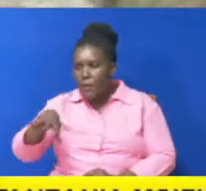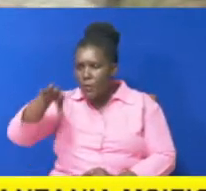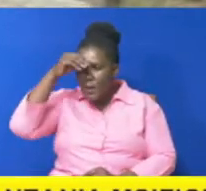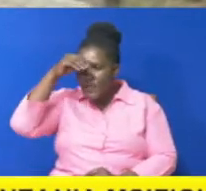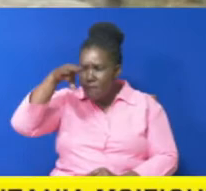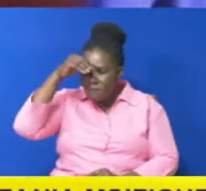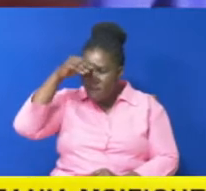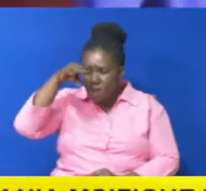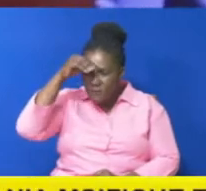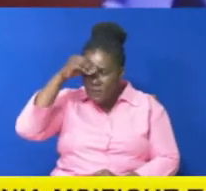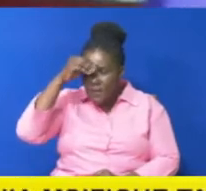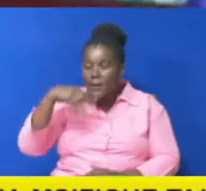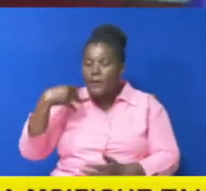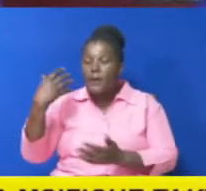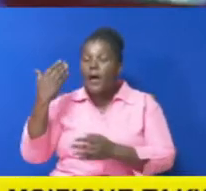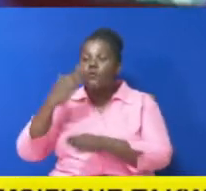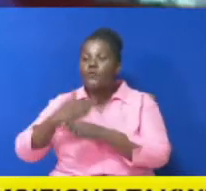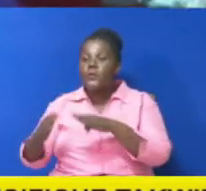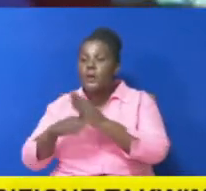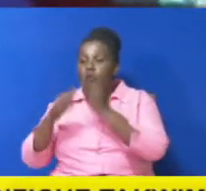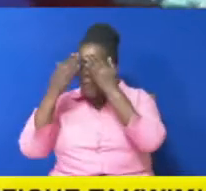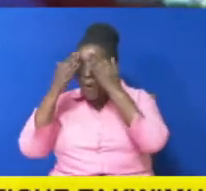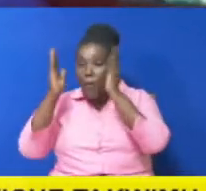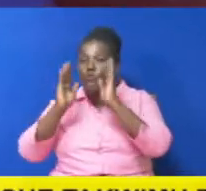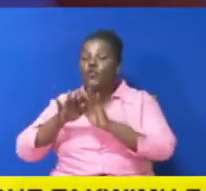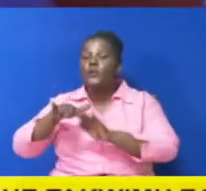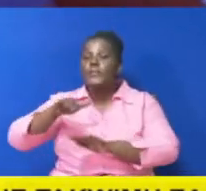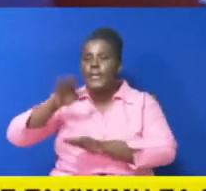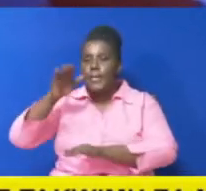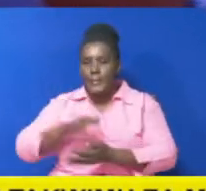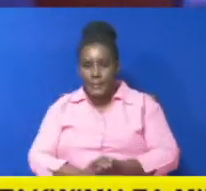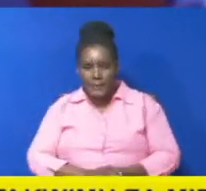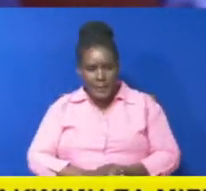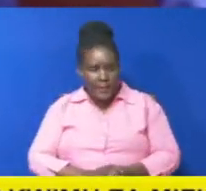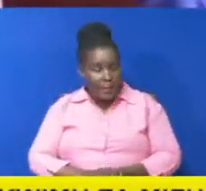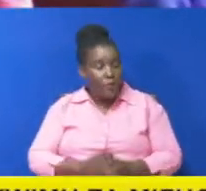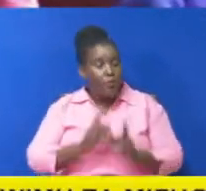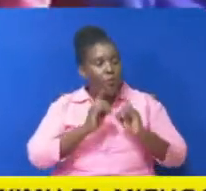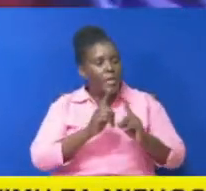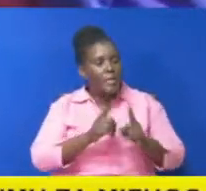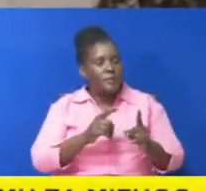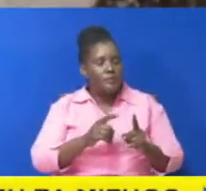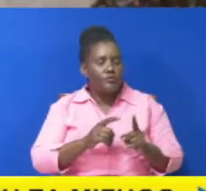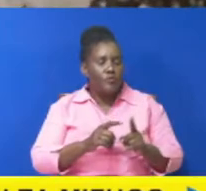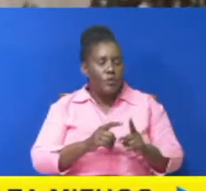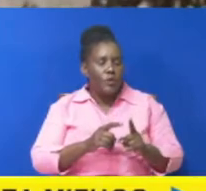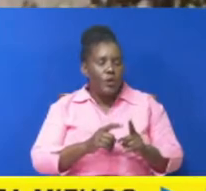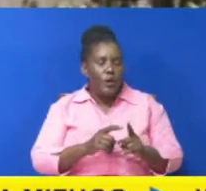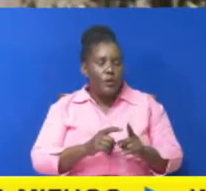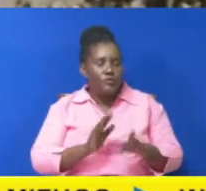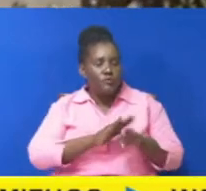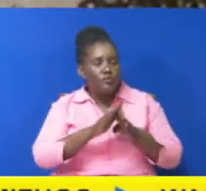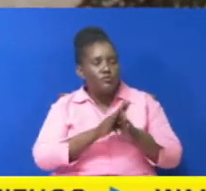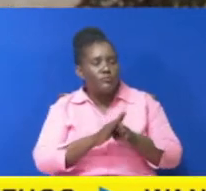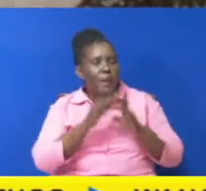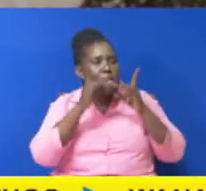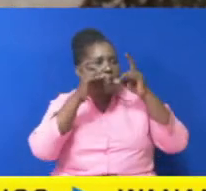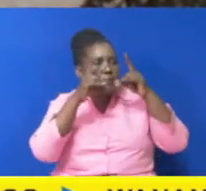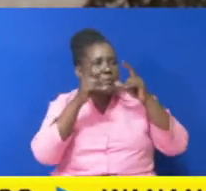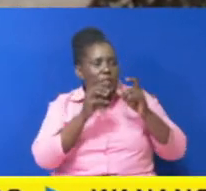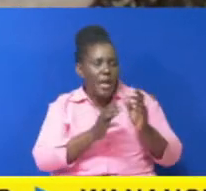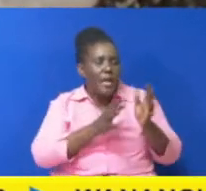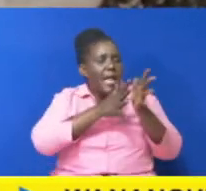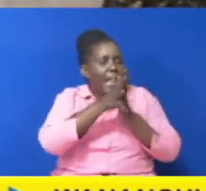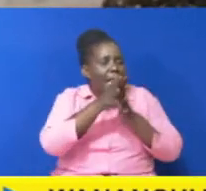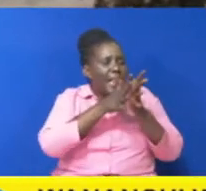wanajifunza, yani wanapata uelewa zaidi. Unajua kama mwalimu kutumia zana katika kufundisha inakurahisishia kuwa na